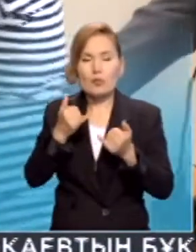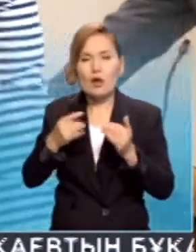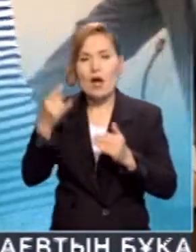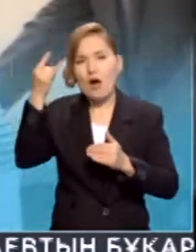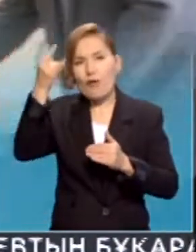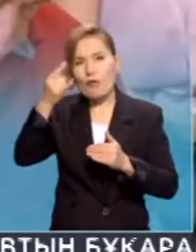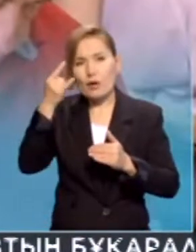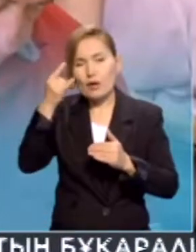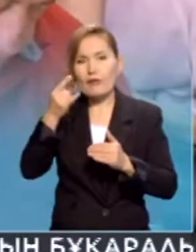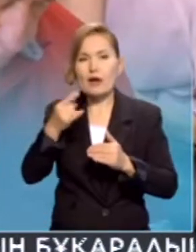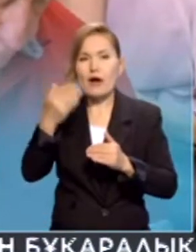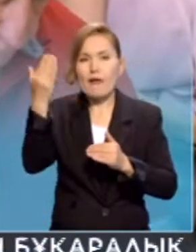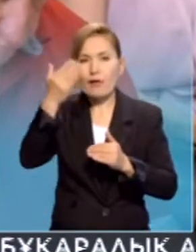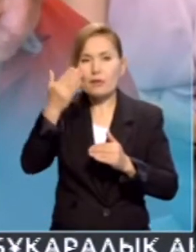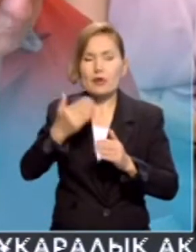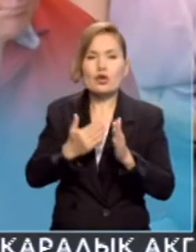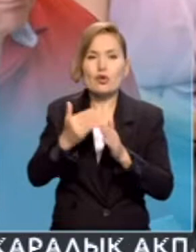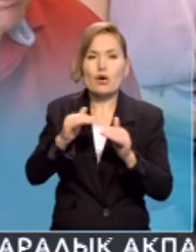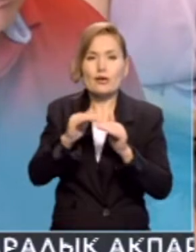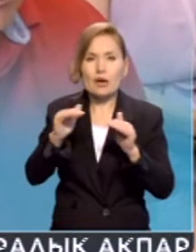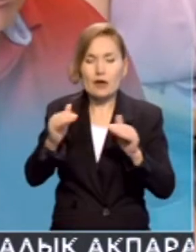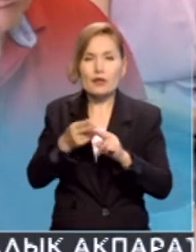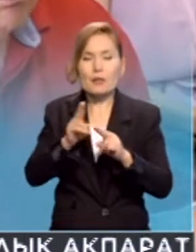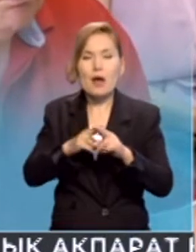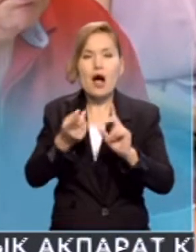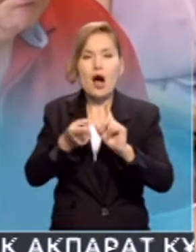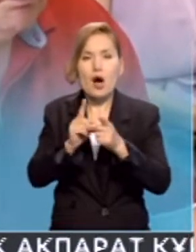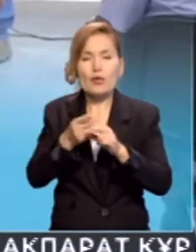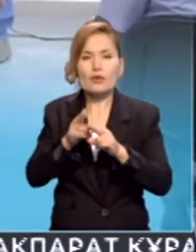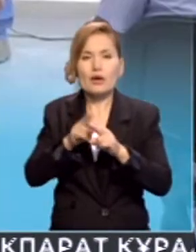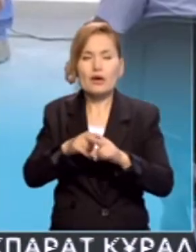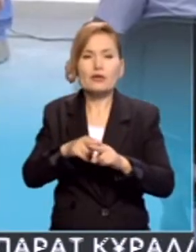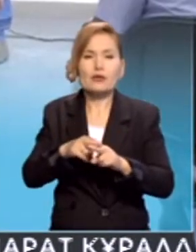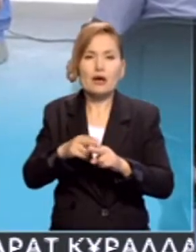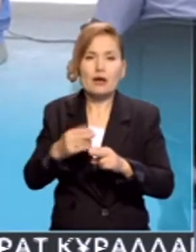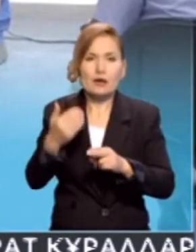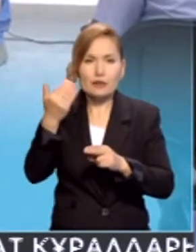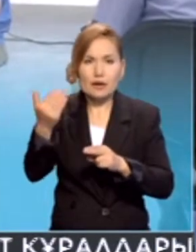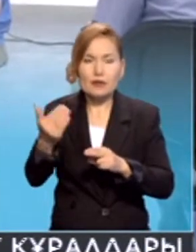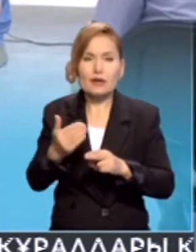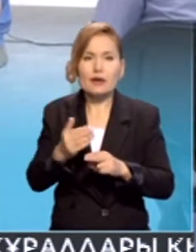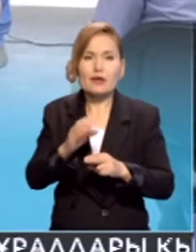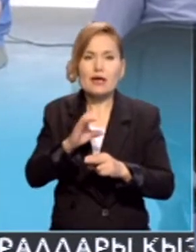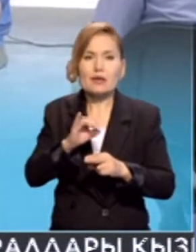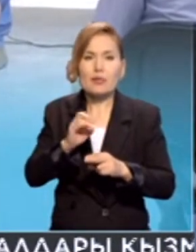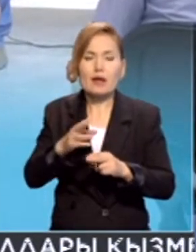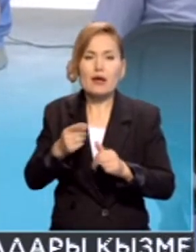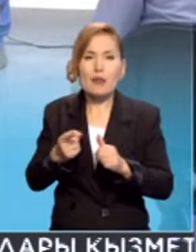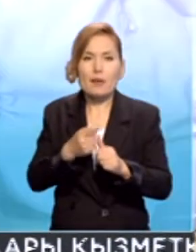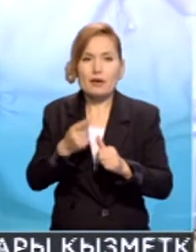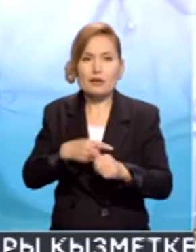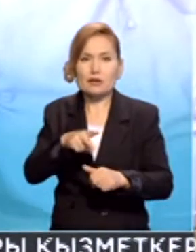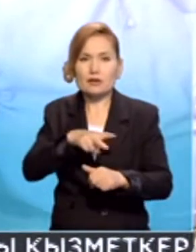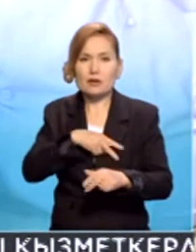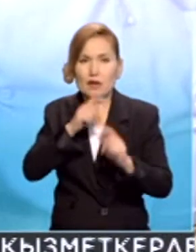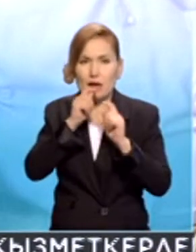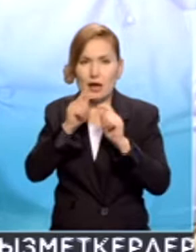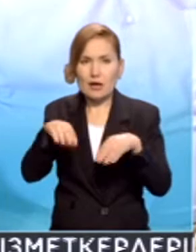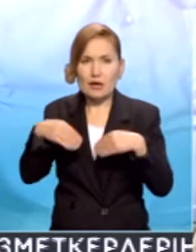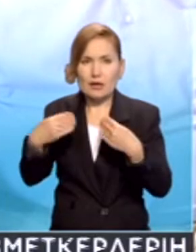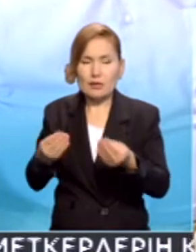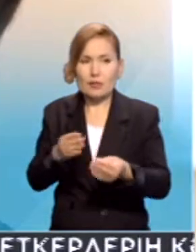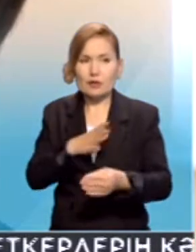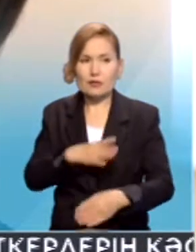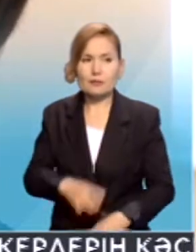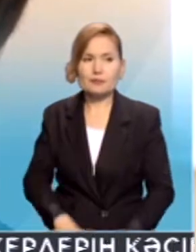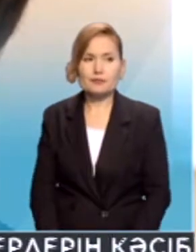арналған мультфильмдері мен фильмдері жоғары деңгейде аударылып, дубляж жасағаны үшін Камал Смайлов атындағы сыйлыққа ие болды.